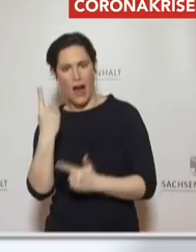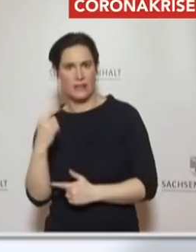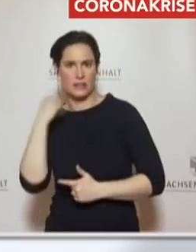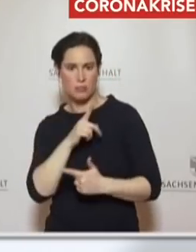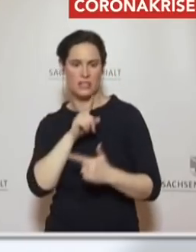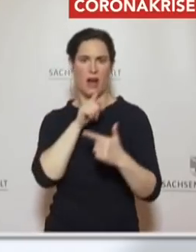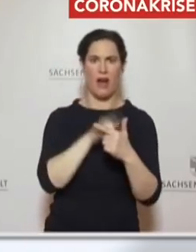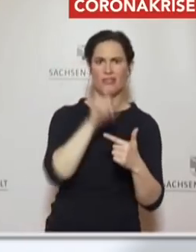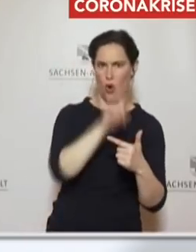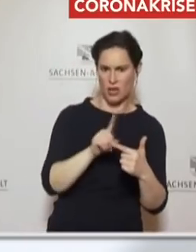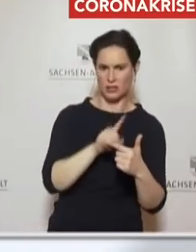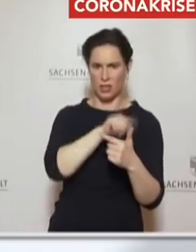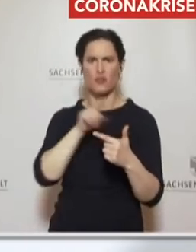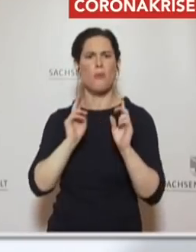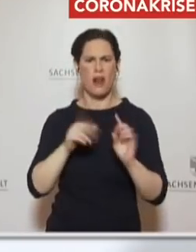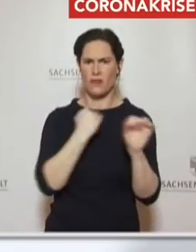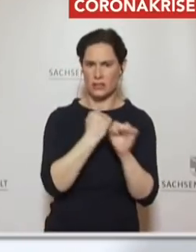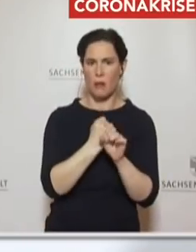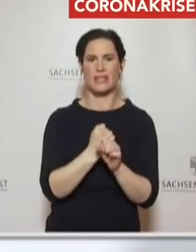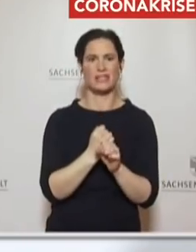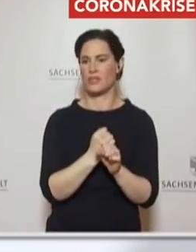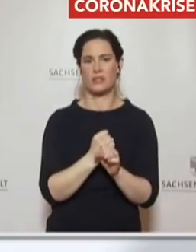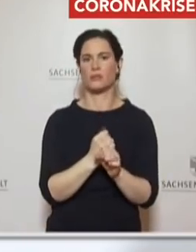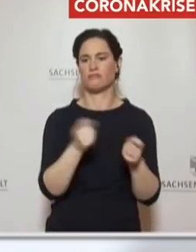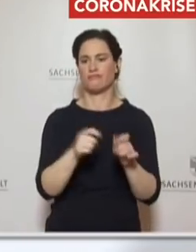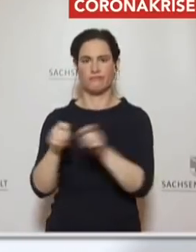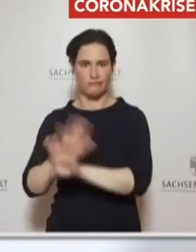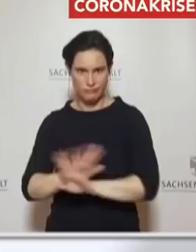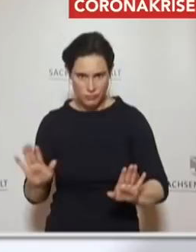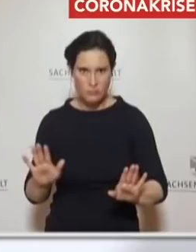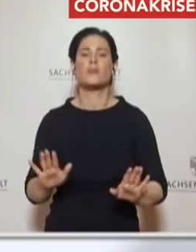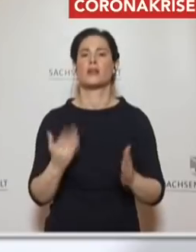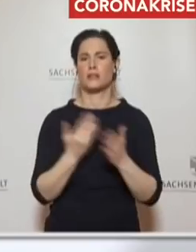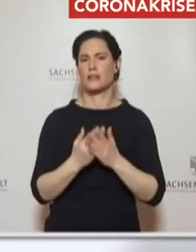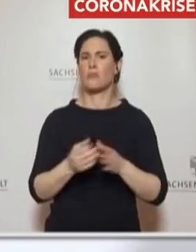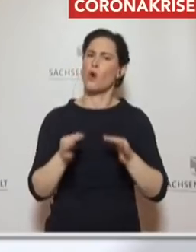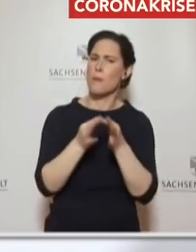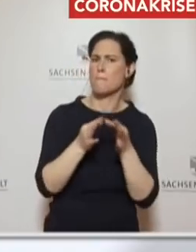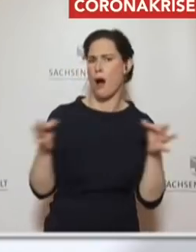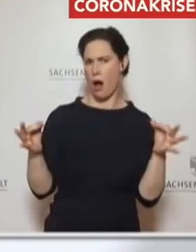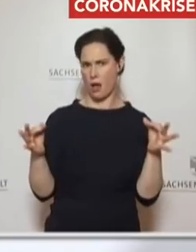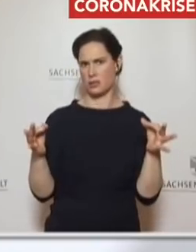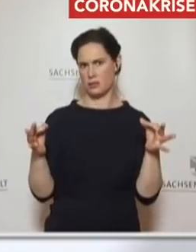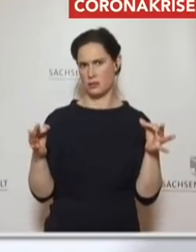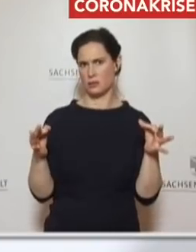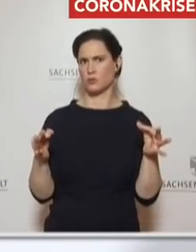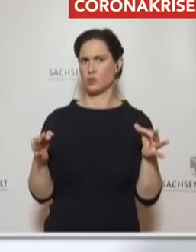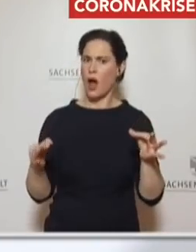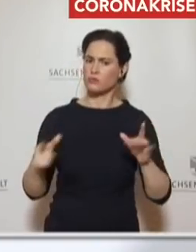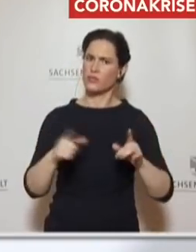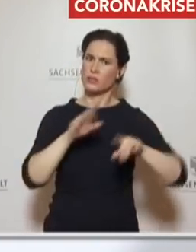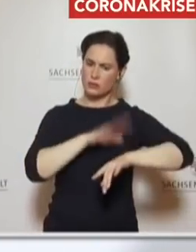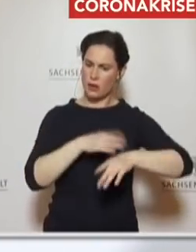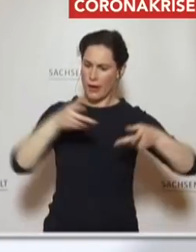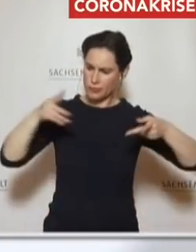mit ins Kalkül genommen wurden und in die Berechnung hineingenommen wurden, sodass wir also einen längeren Zeitraum